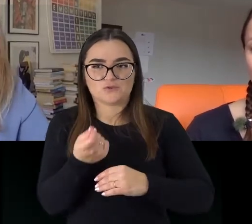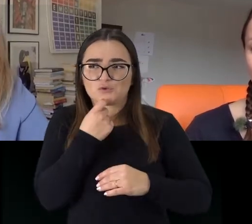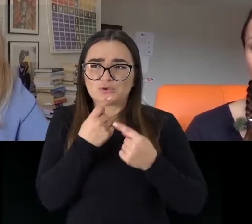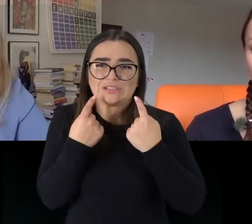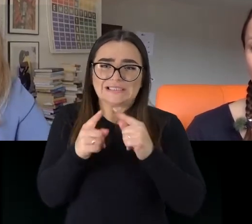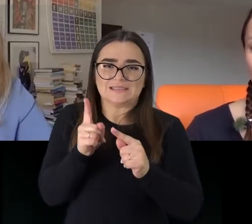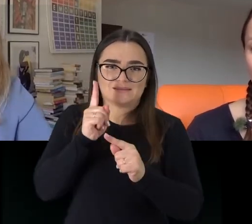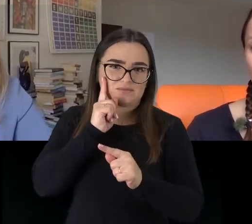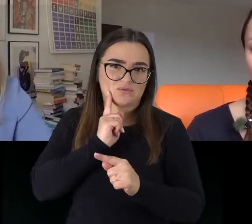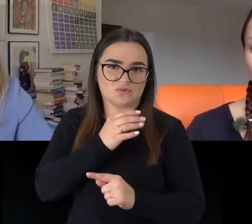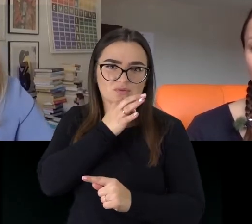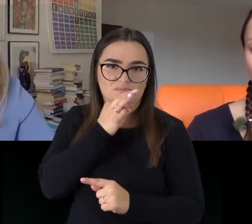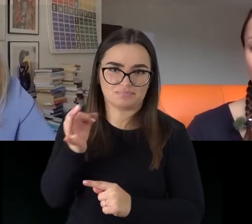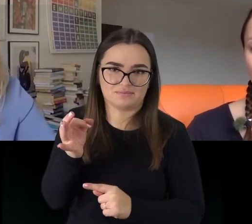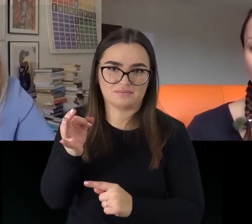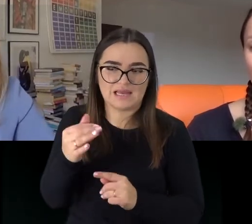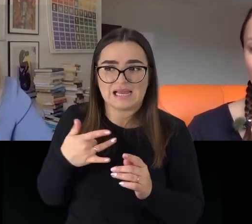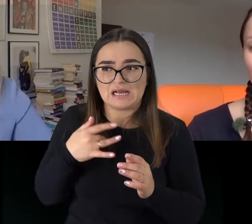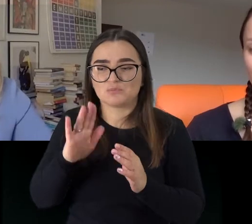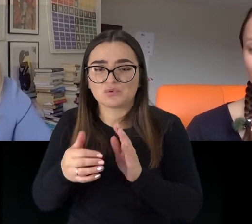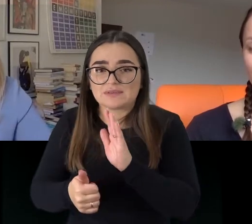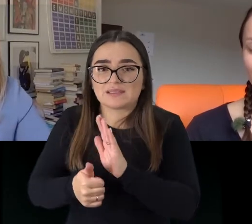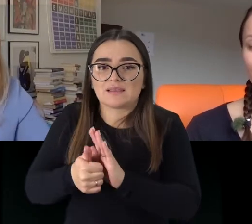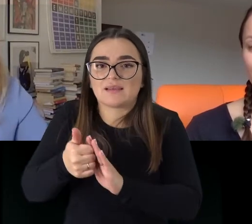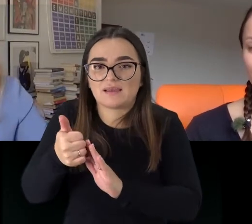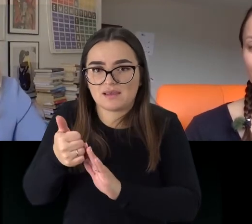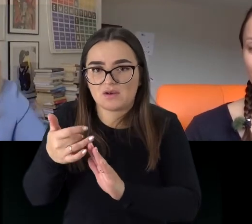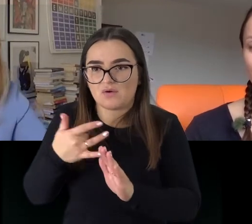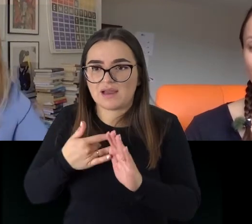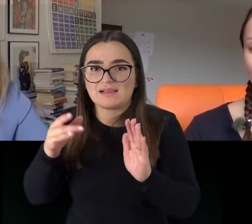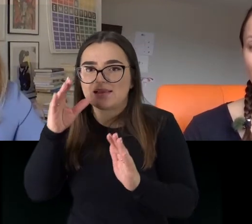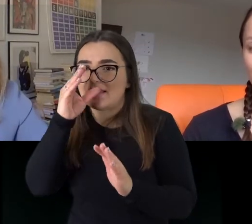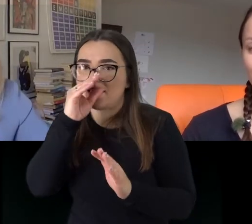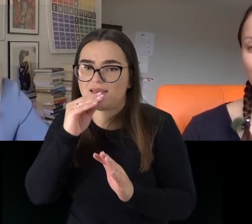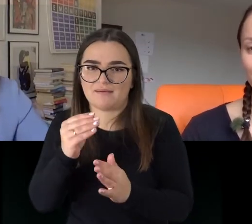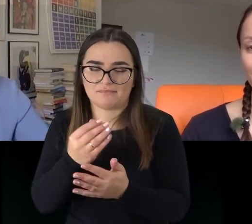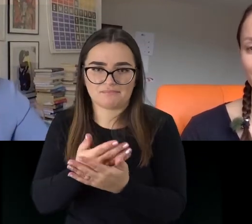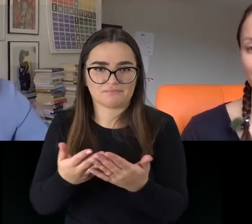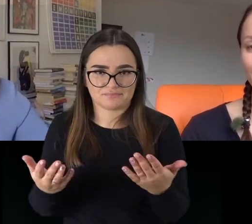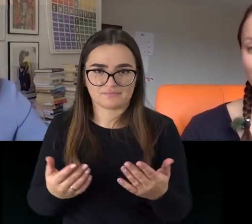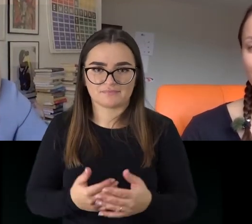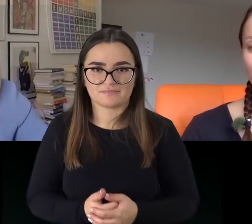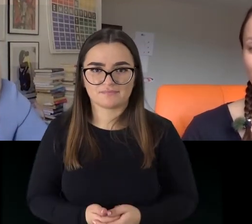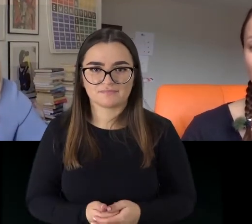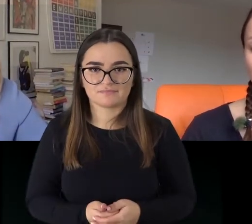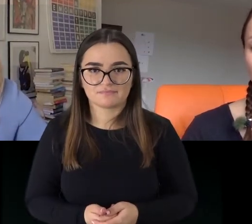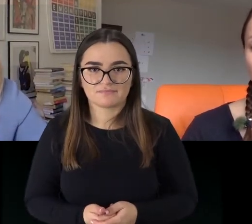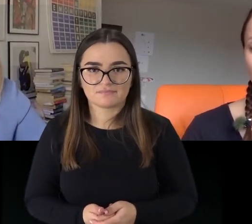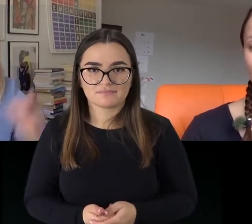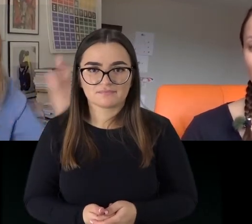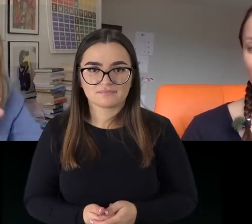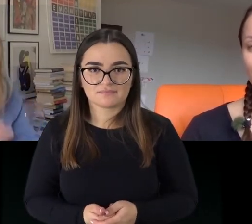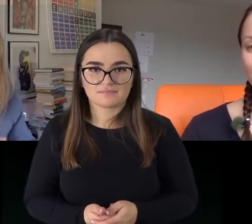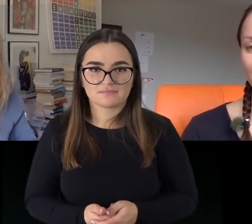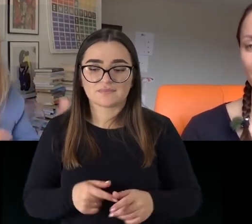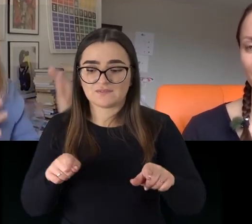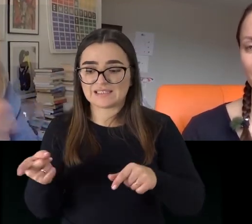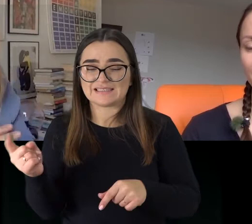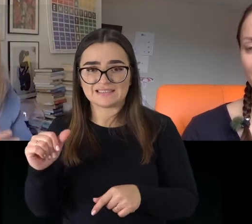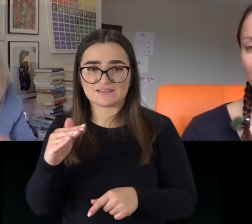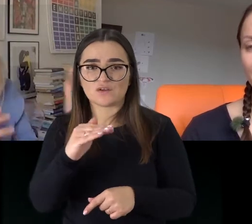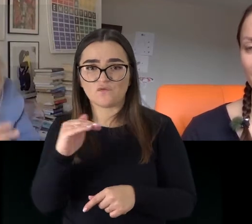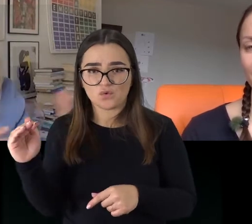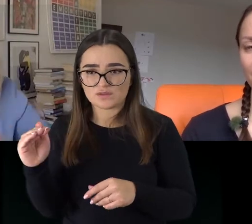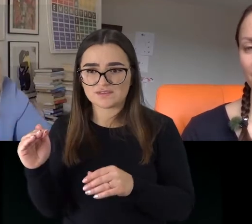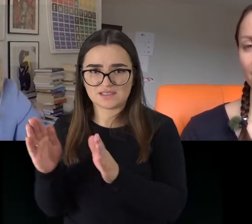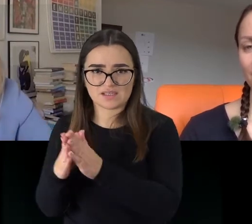negu yra, pasakysiu geriau, būsiu geresnė, gal išeis, gal pavyks. Nu, žodžiu, ne? Tai vat visas tas ir pareina iš tų disfunkcinių